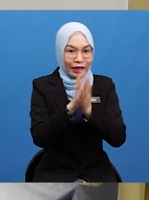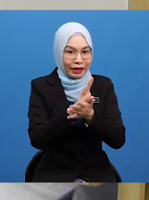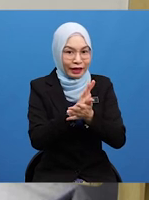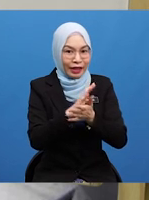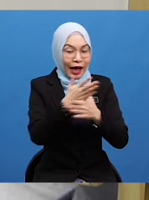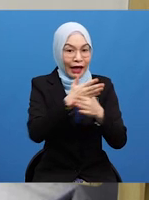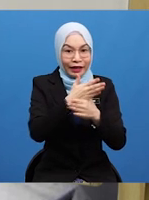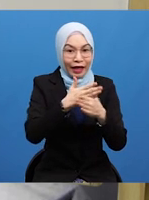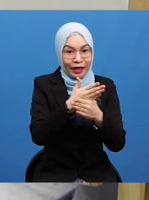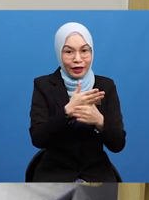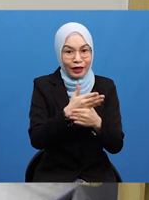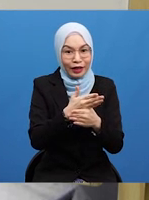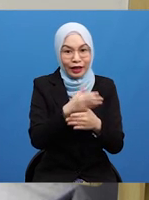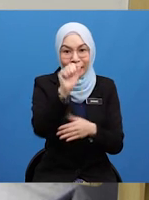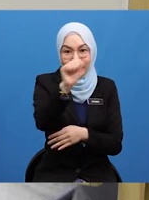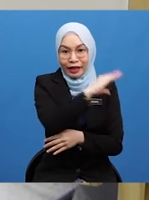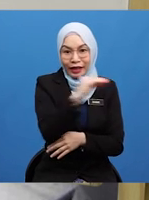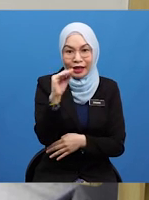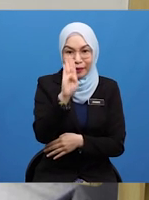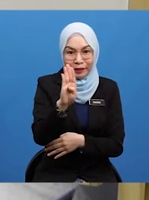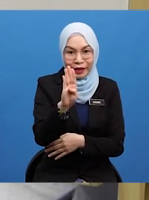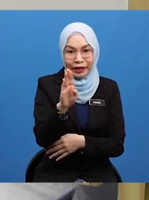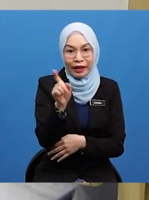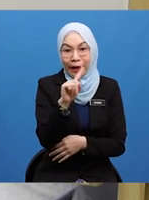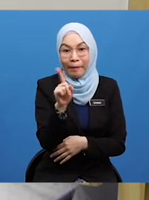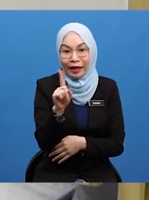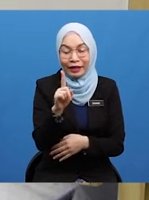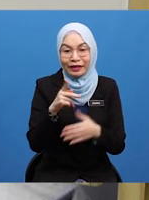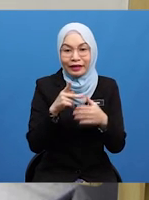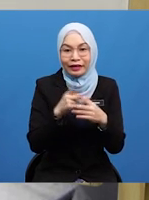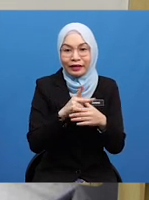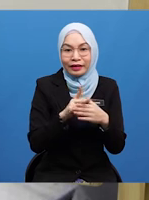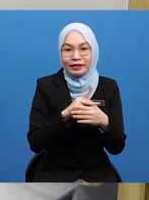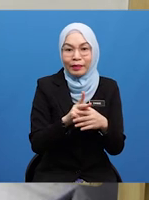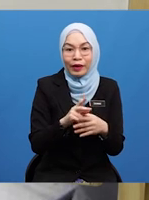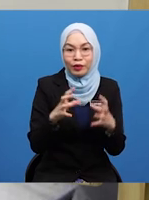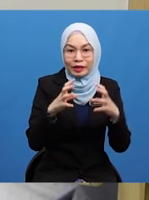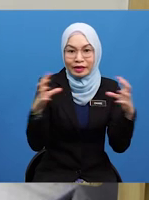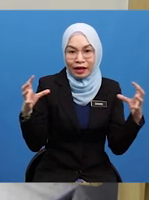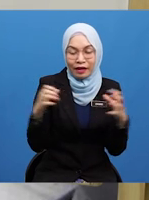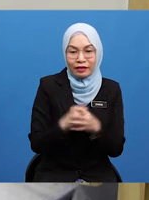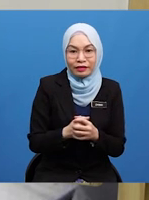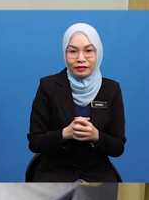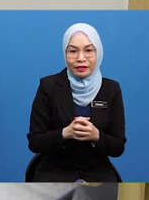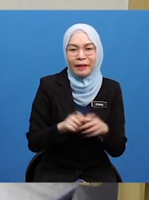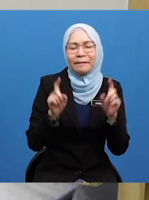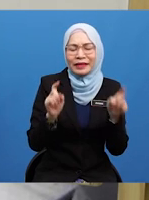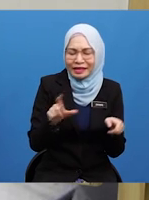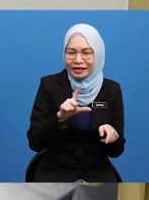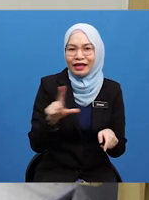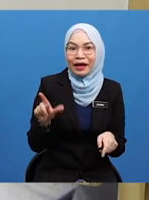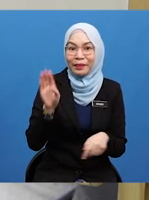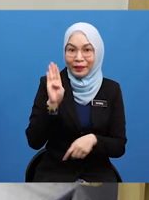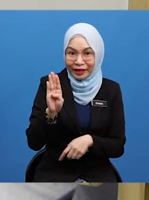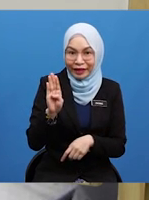B, yang mana mempunyai isi padu yang besar? Semestinya B kerana saiznya yang